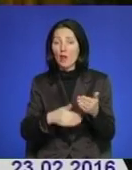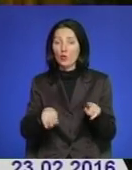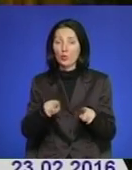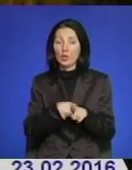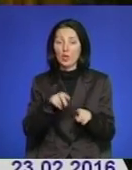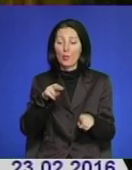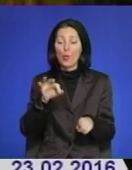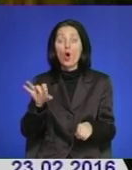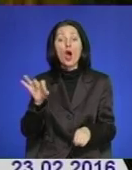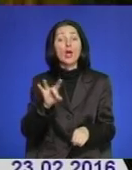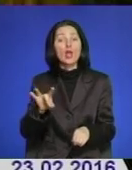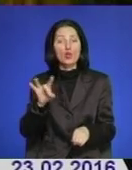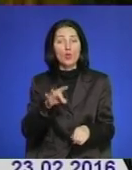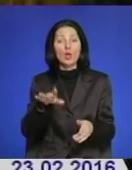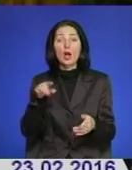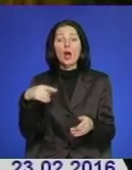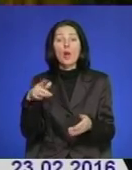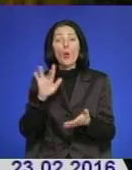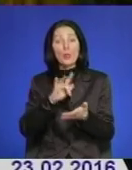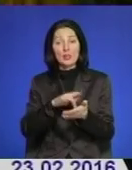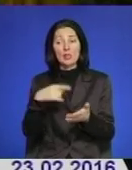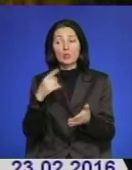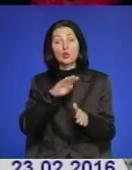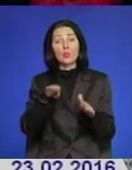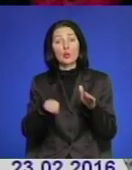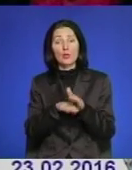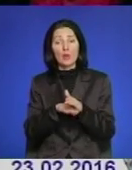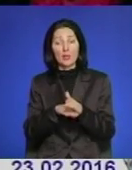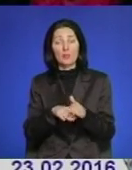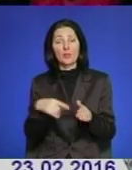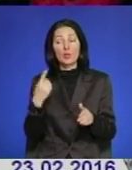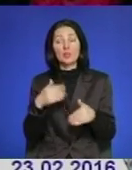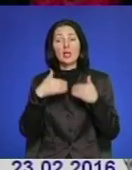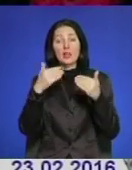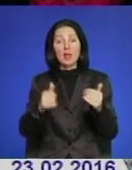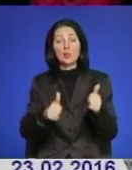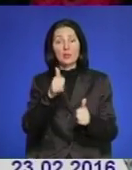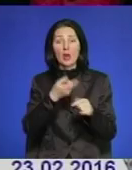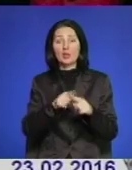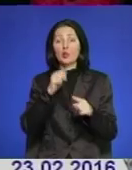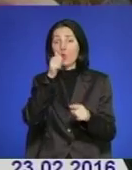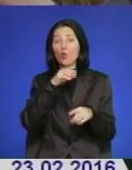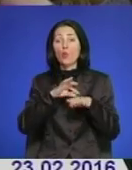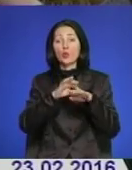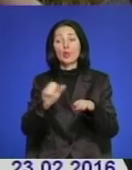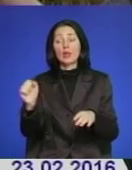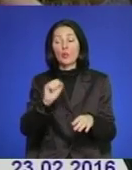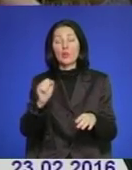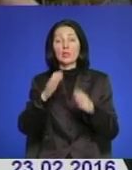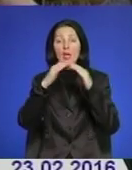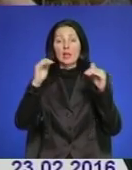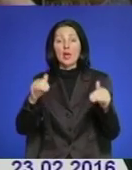по районах і по містах обласного підпорядкування області. Обласний етап змагань цьогоріч проведуть у Теребовлянському